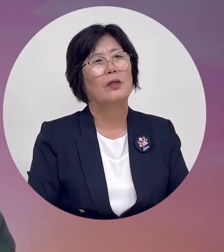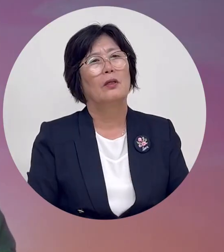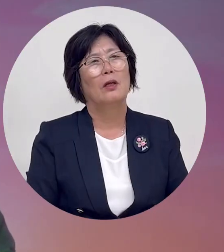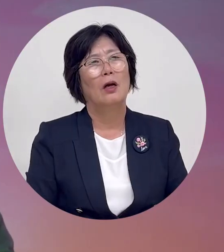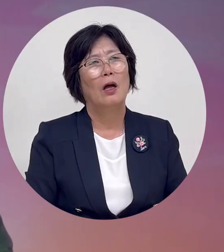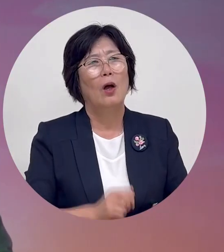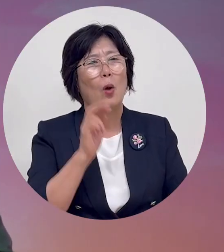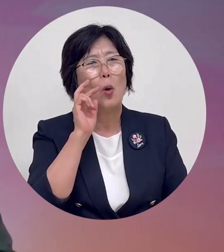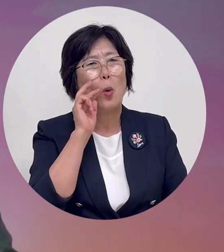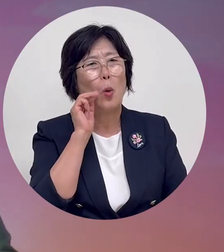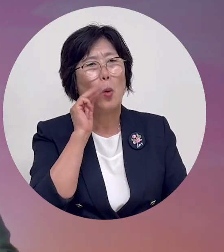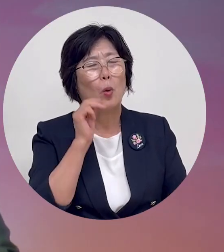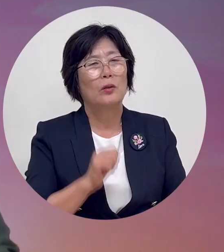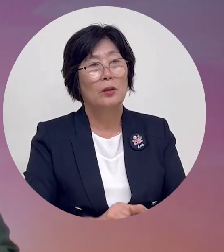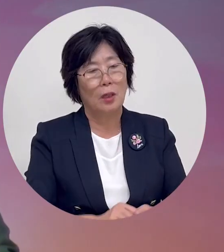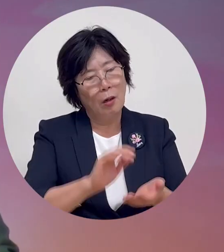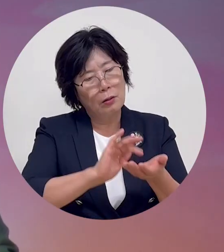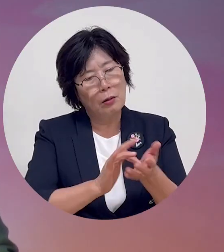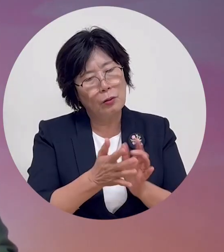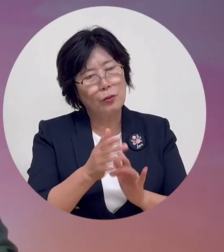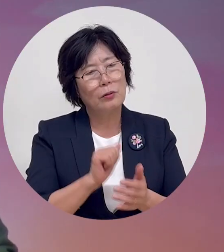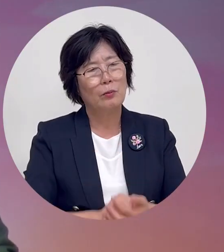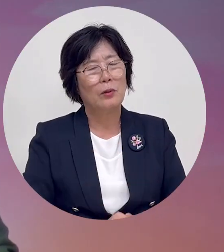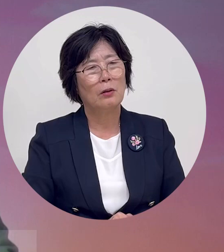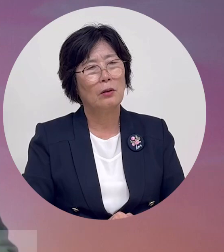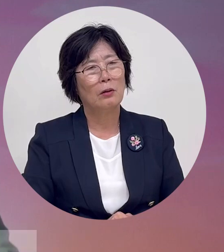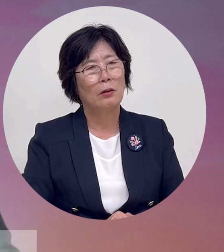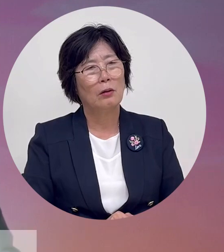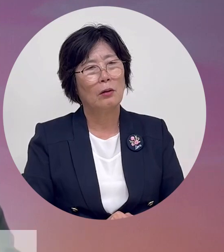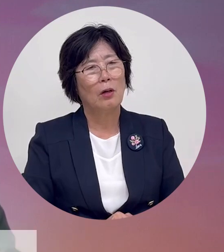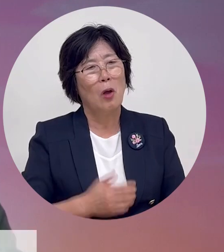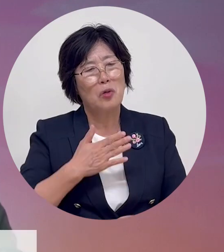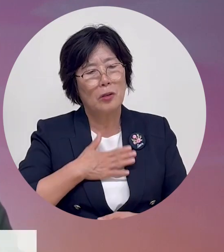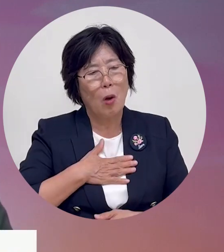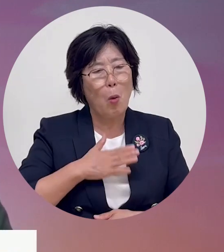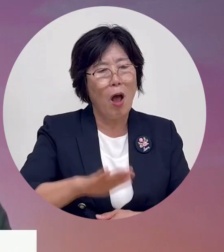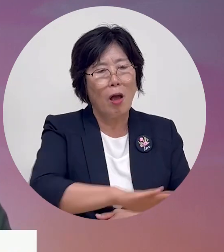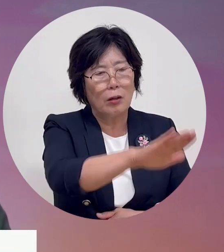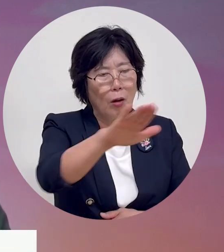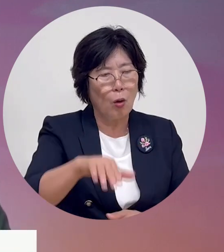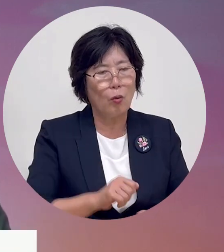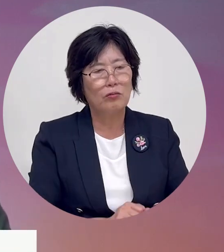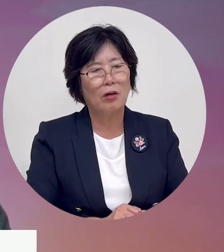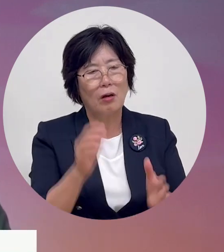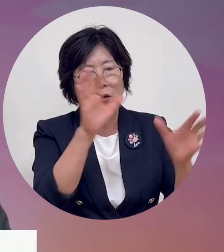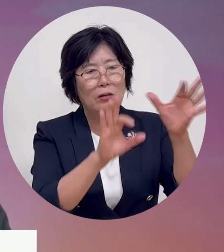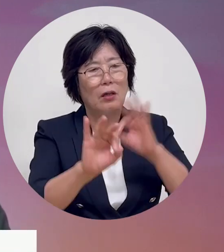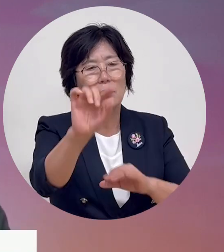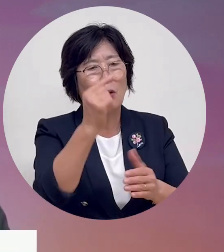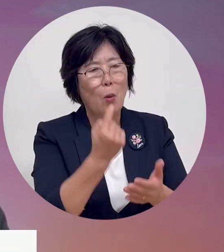혹시 예수님이 저와 여러분에게 나타나 가지고